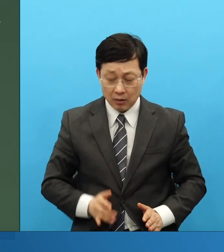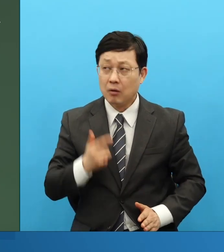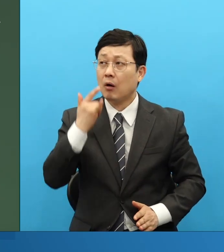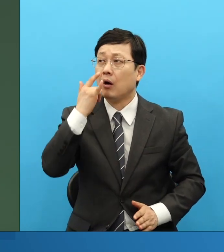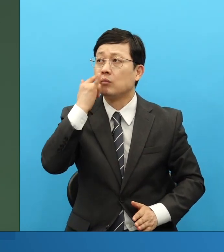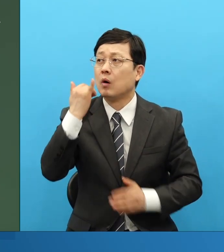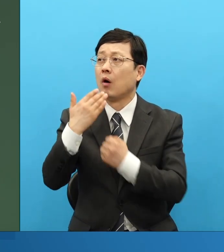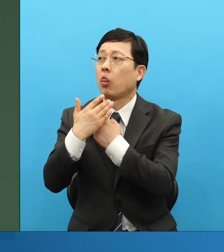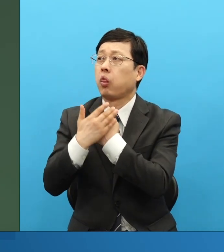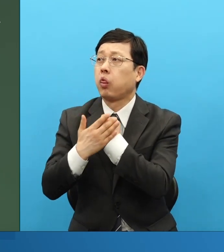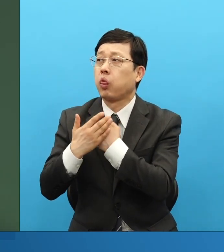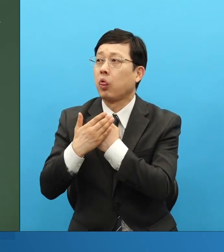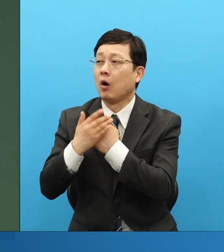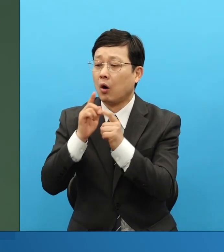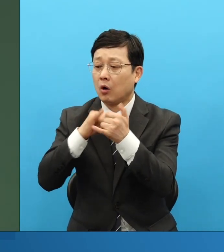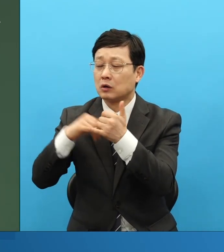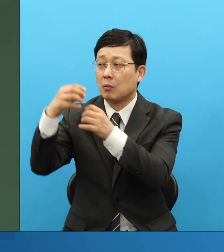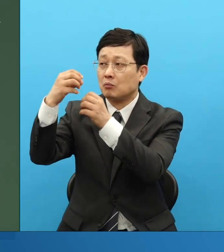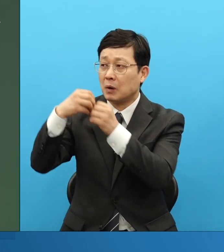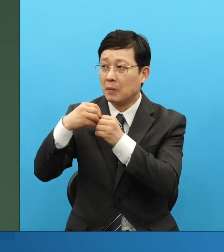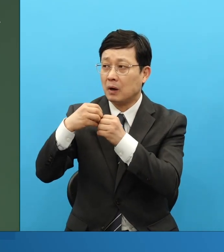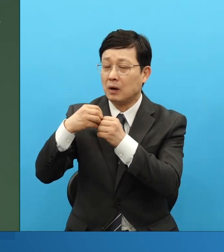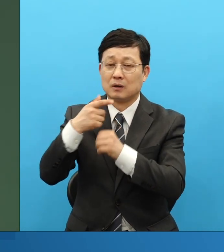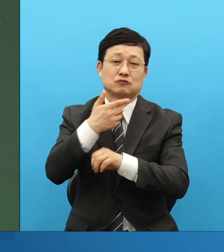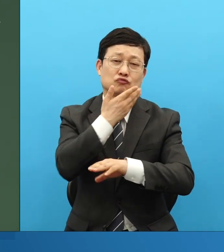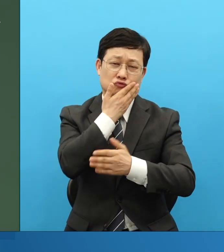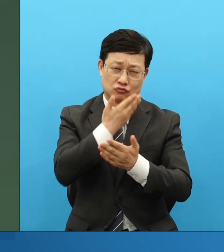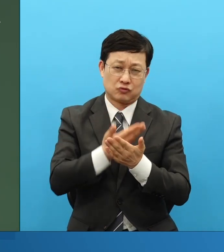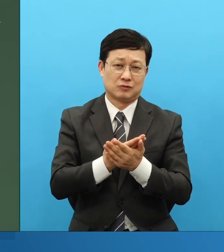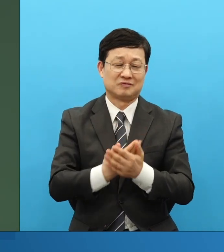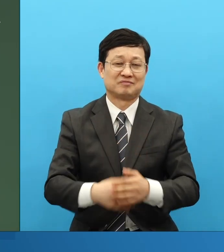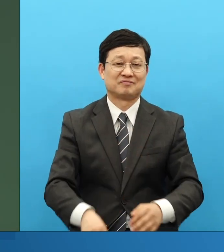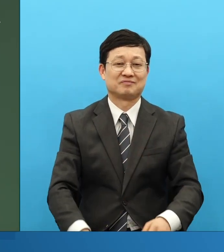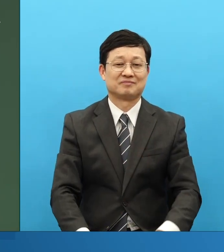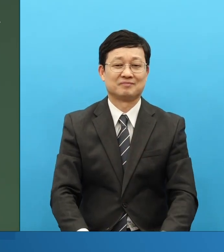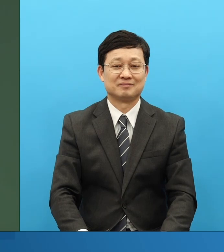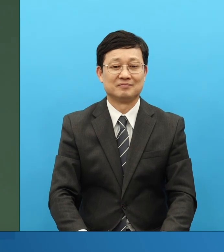you to be born as a remnant. 중요합니다. So it's important.